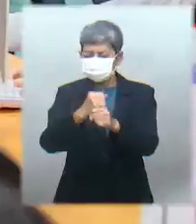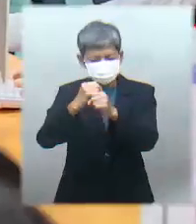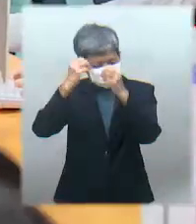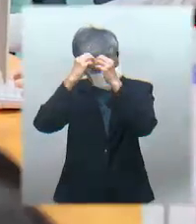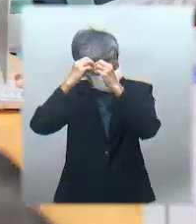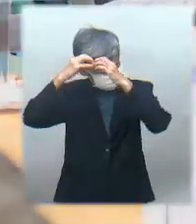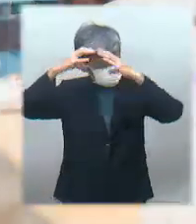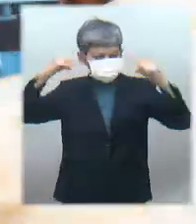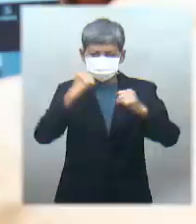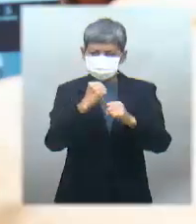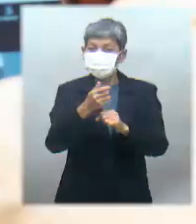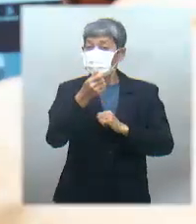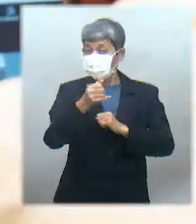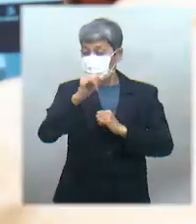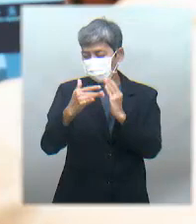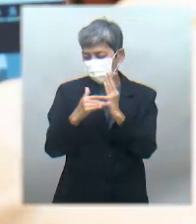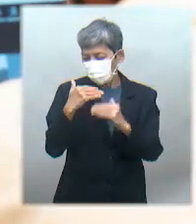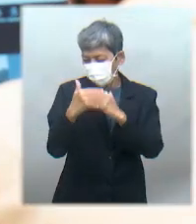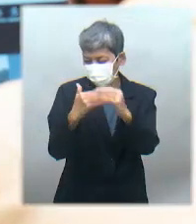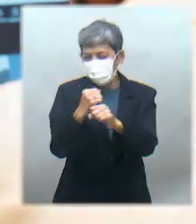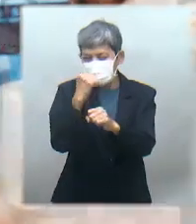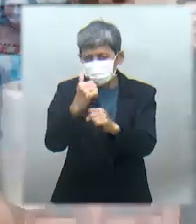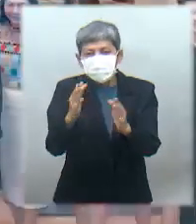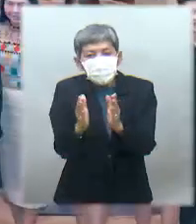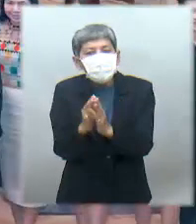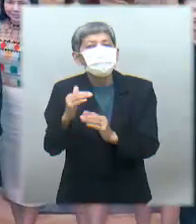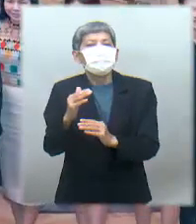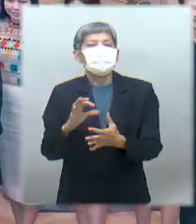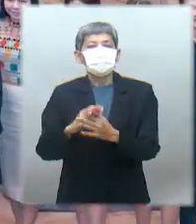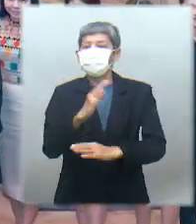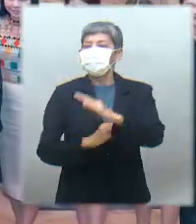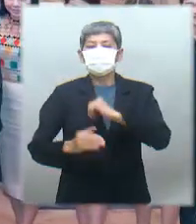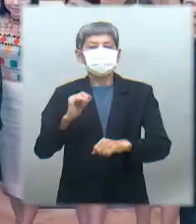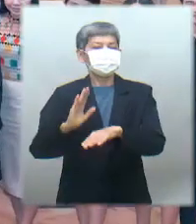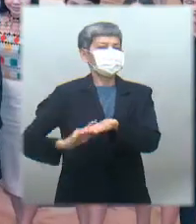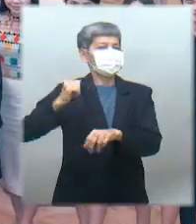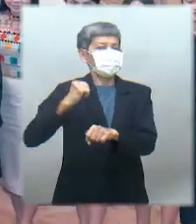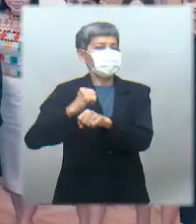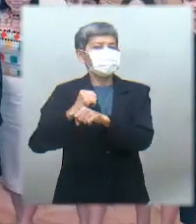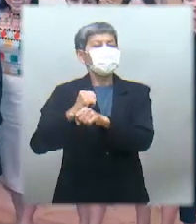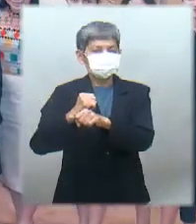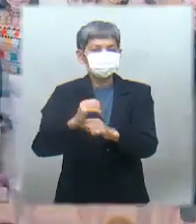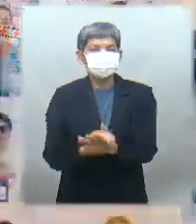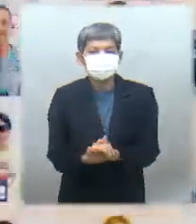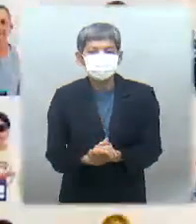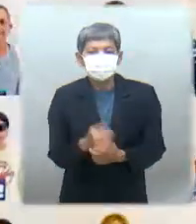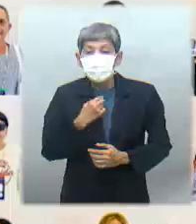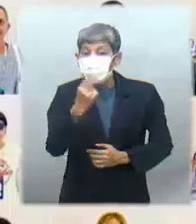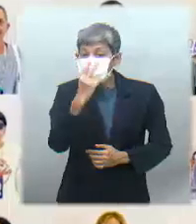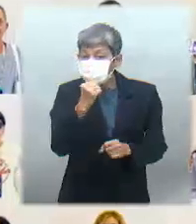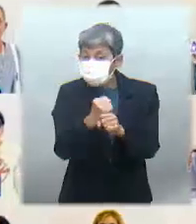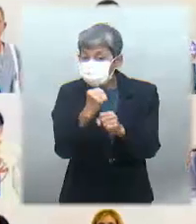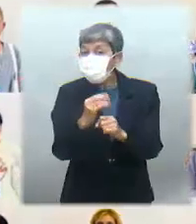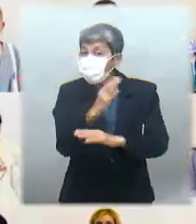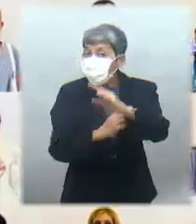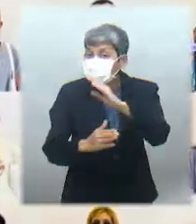ที่ต้องการขับเคลื่อนอุสหกรรม AI ไปข้างหน้าพร้มๆ กับการพัฒนาทัษะของผู้พิการในการทำงานการดึงสัยภาพทแ